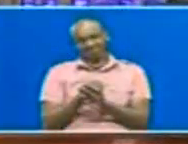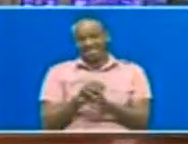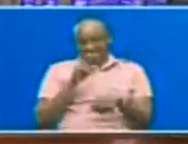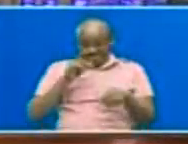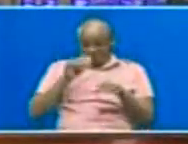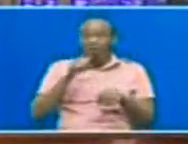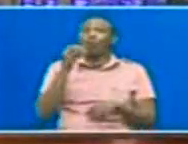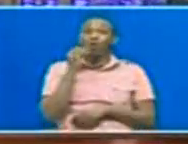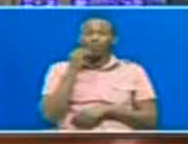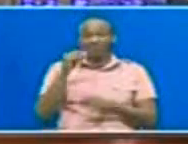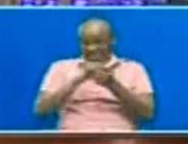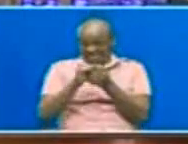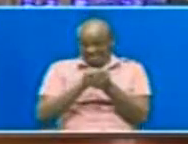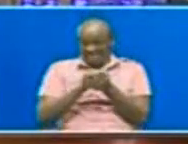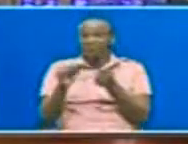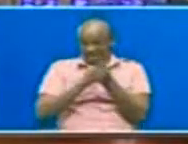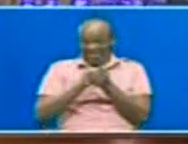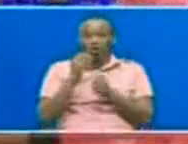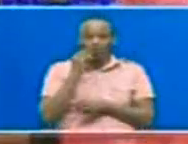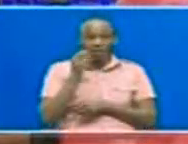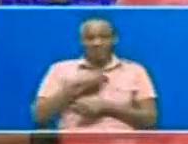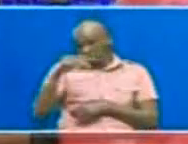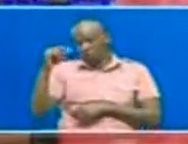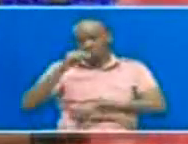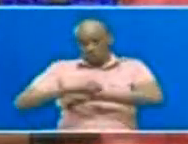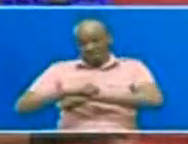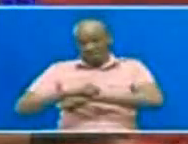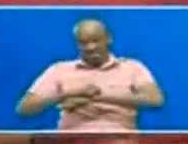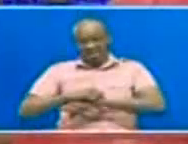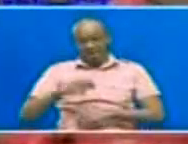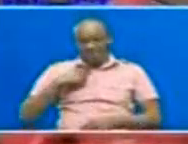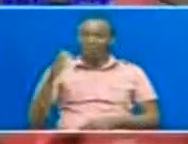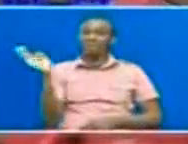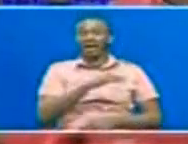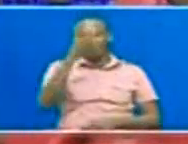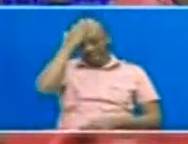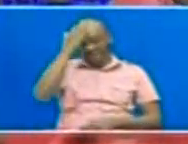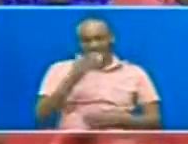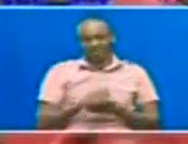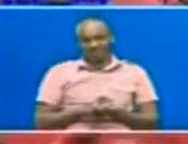Nikitoka nyumbani on Friday, naenda shule. I will go back on Monday.